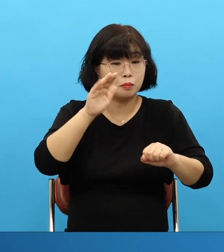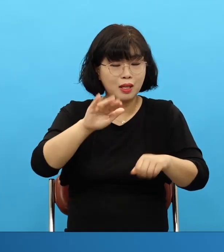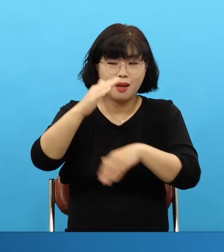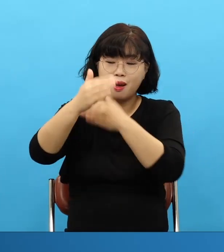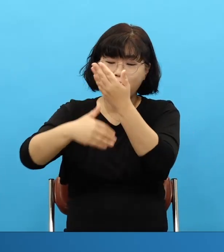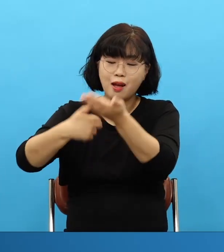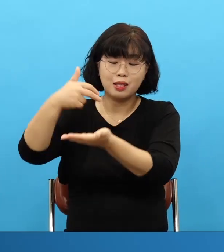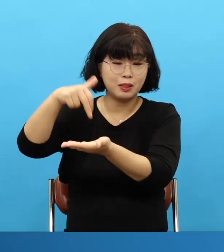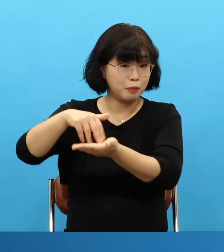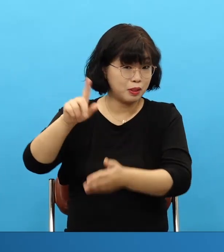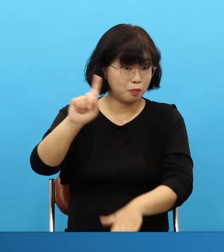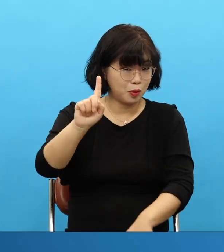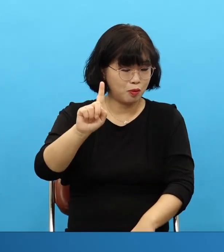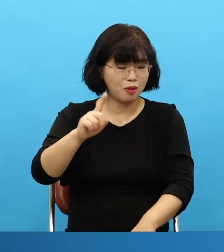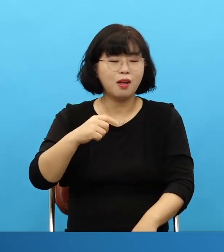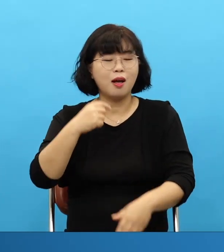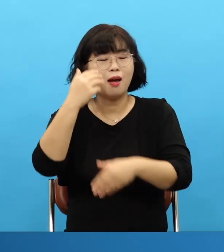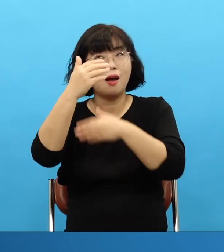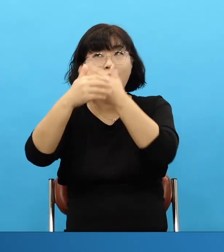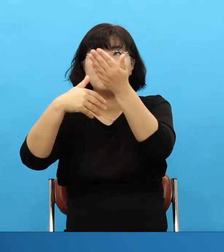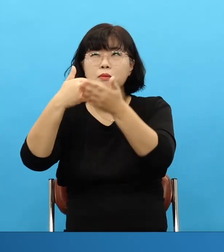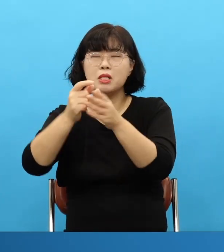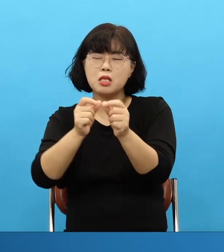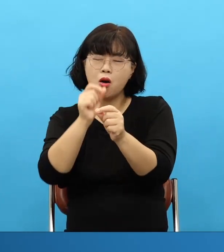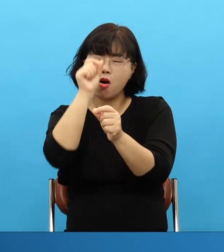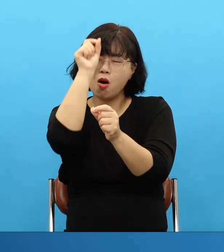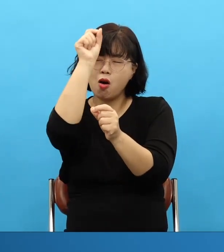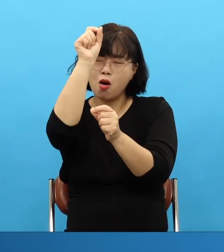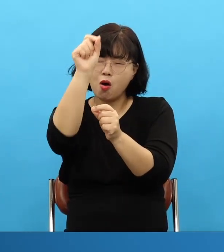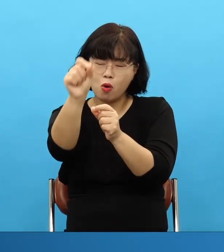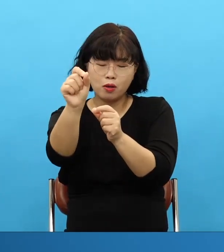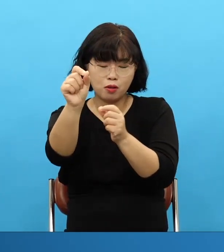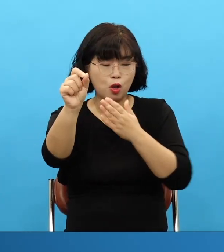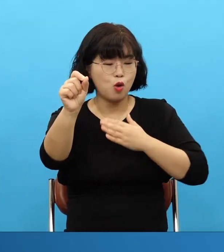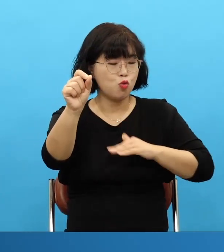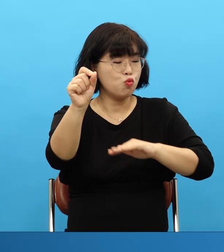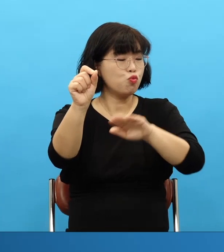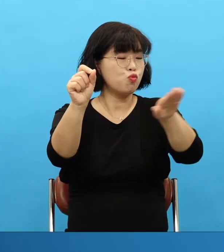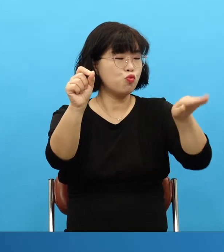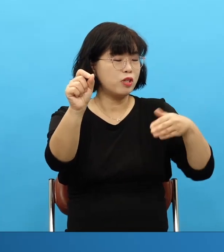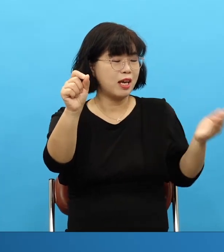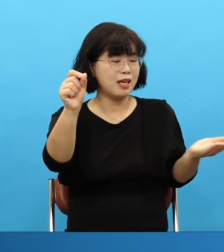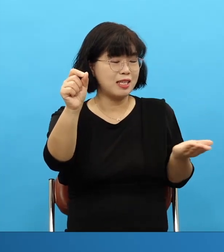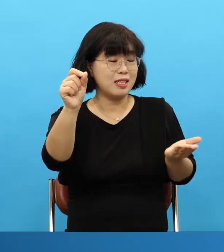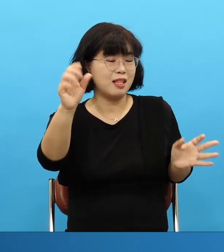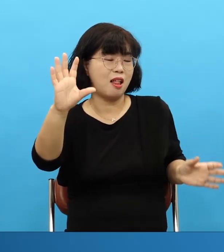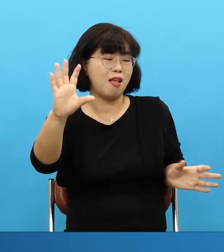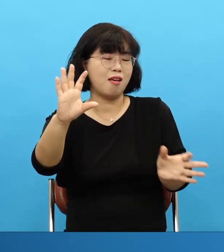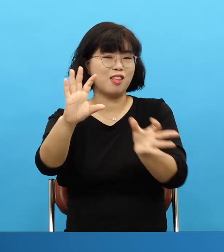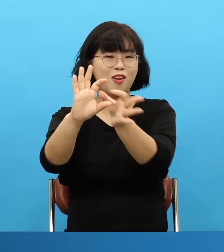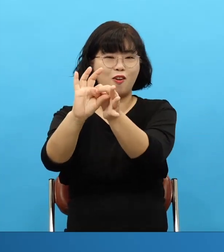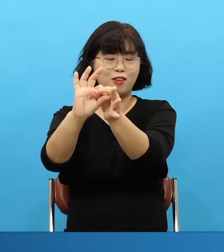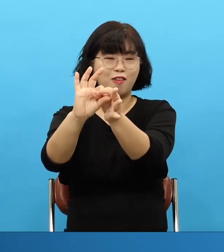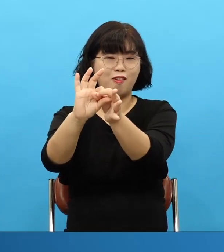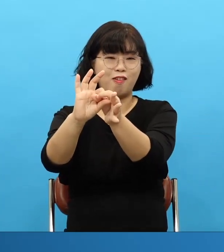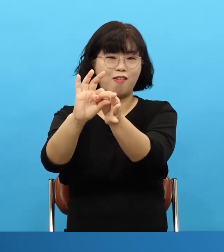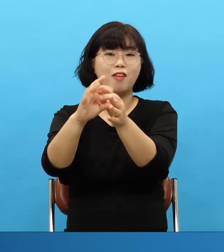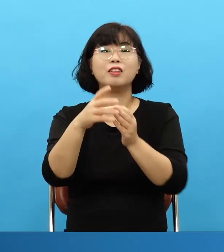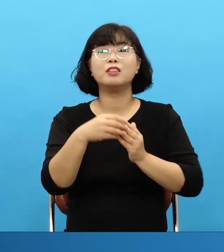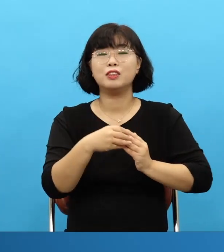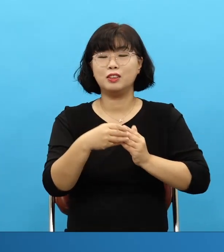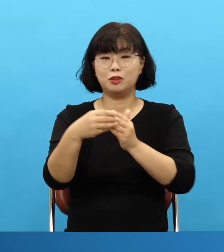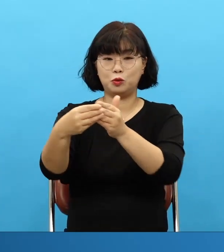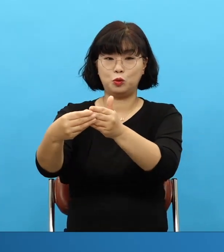영원한 거하고 연결시켜서 보는 겁니다. Romans 16:1-27, we may just be carrying out our ministry lightly,